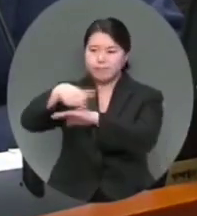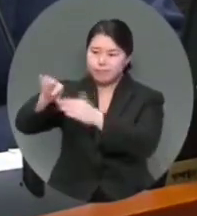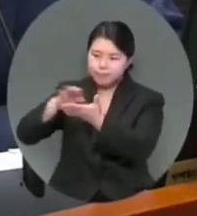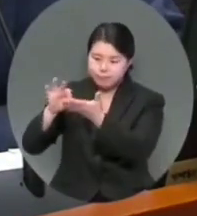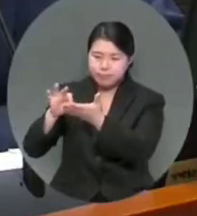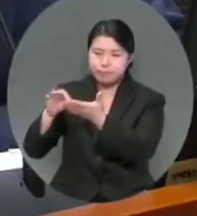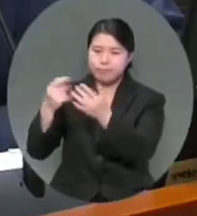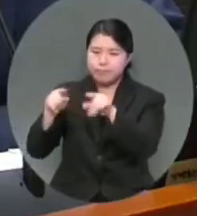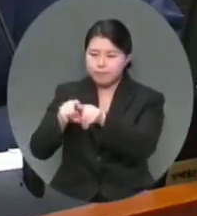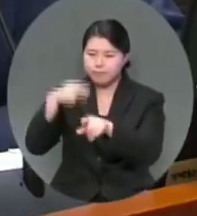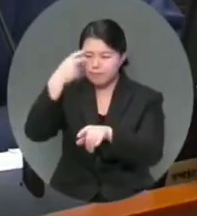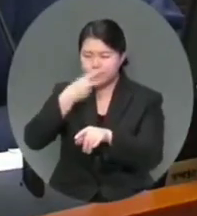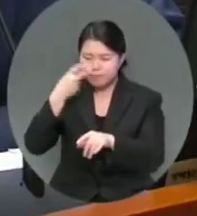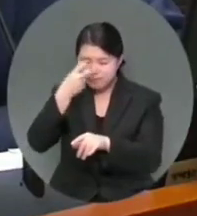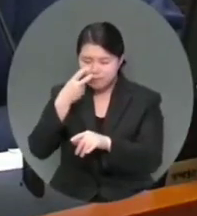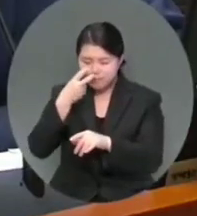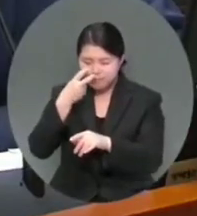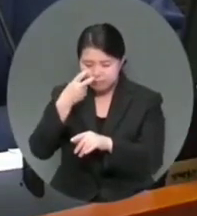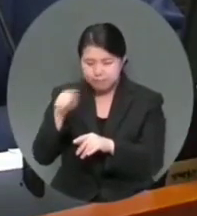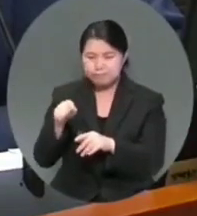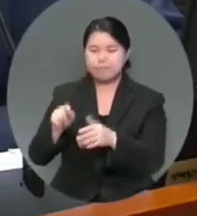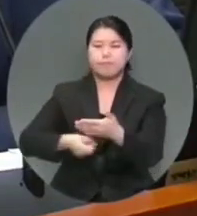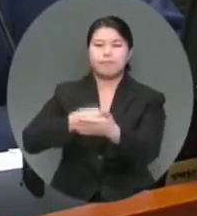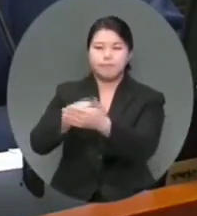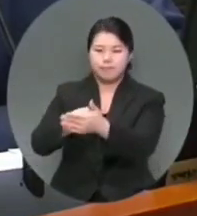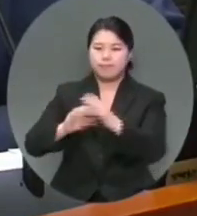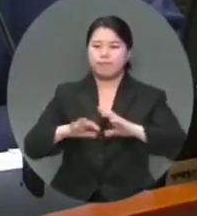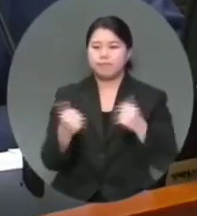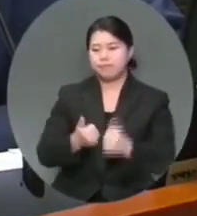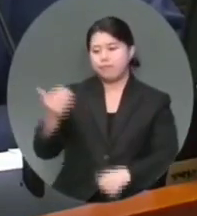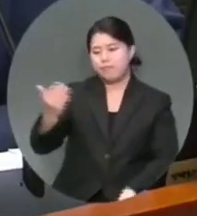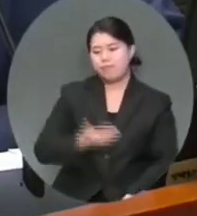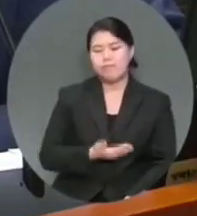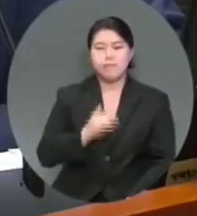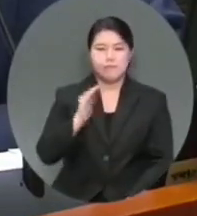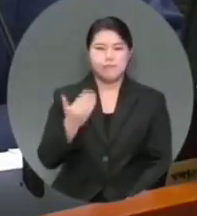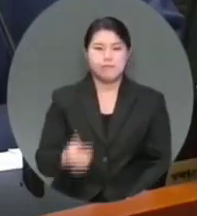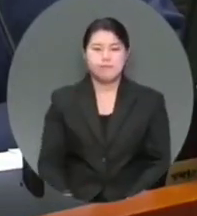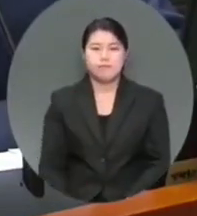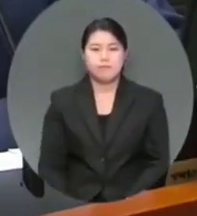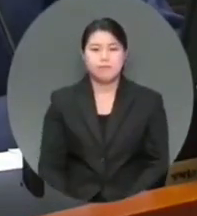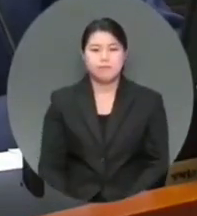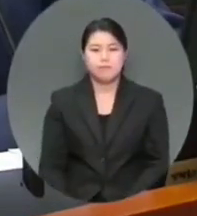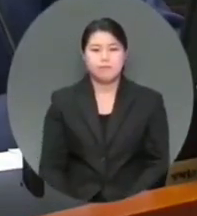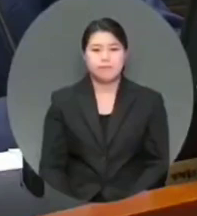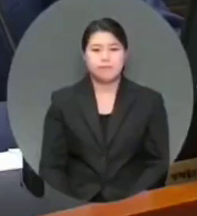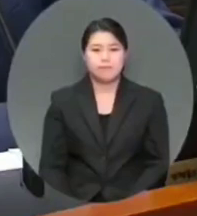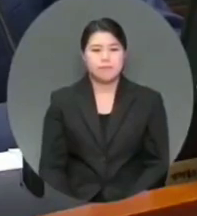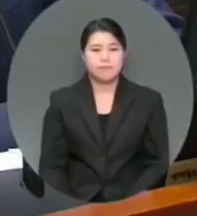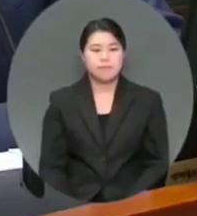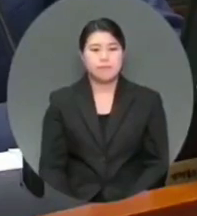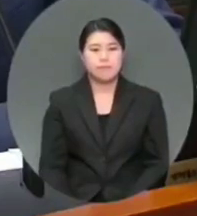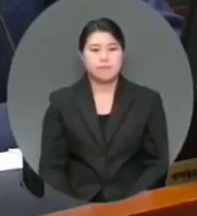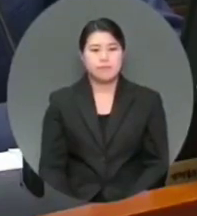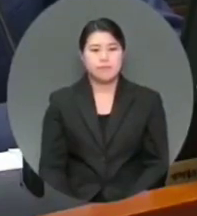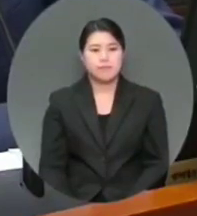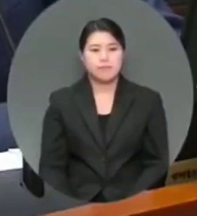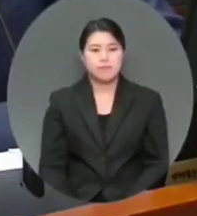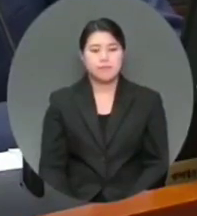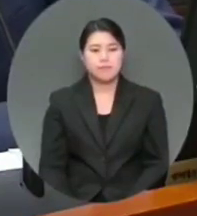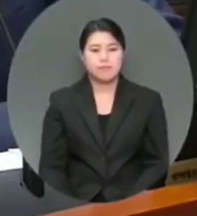최종 심사를 마치고 그것이 우리 예산서로 확정이 돼서 국회로 오는 과정이다 이렇게 이해를 하시면 되겠습니다. 예, 그러니까 뭐 말씀만 들어보면 참